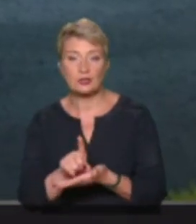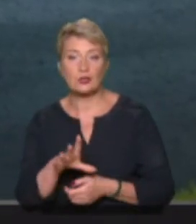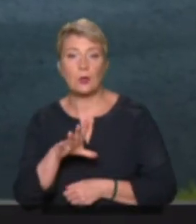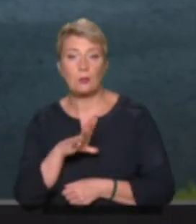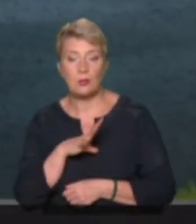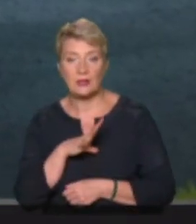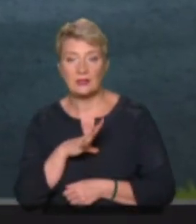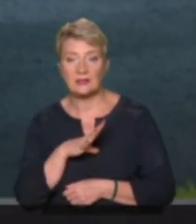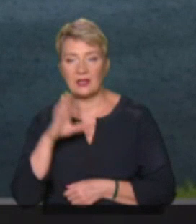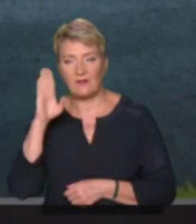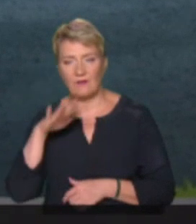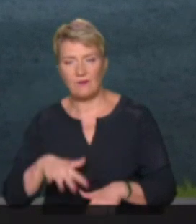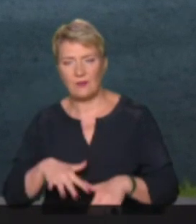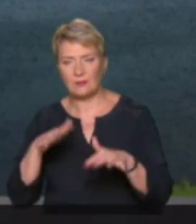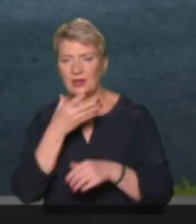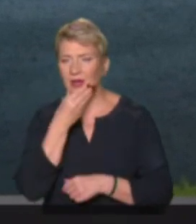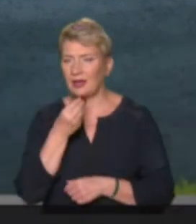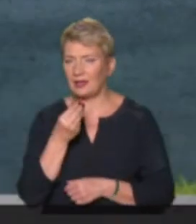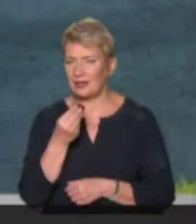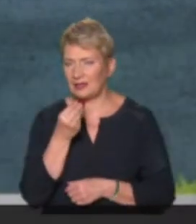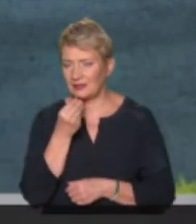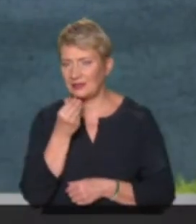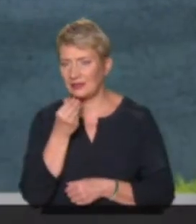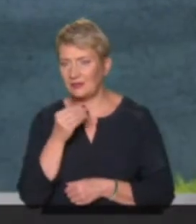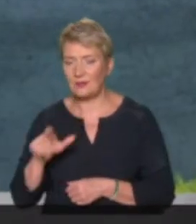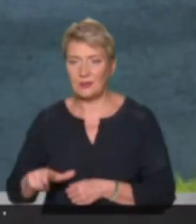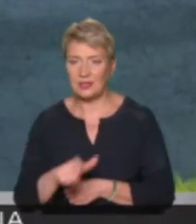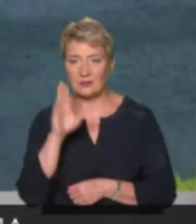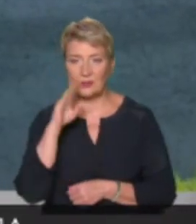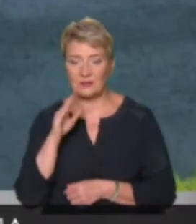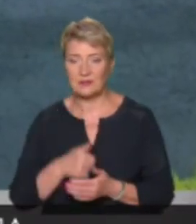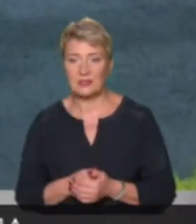повноводи, красивий, з порогами. Ні, Каховської ГЕС ти маєш на увазі?